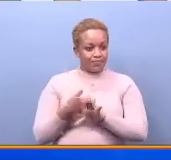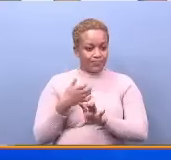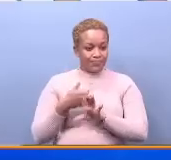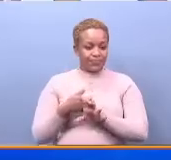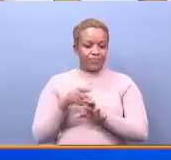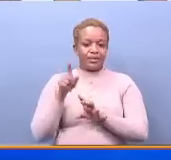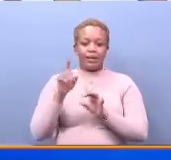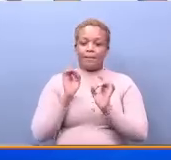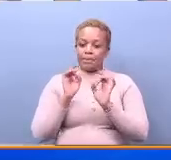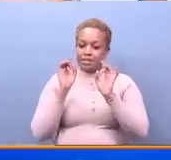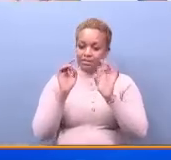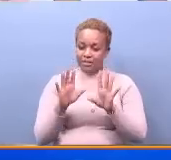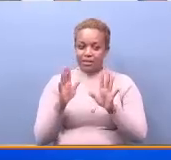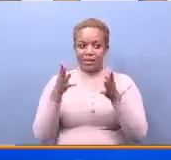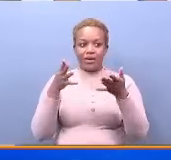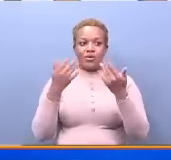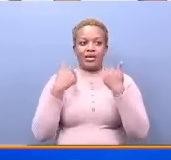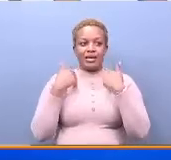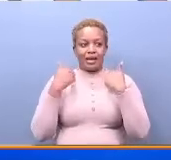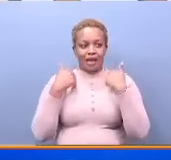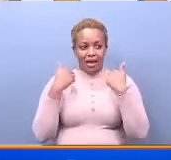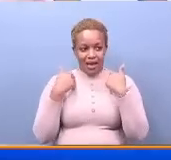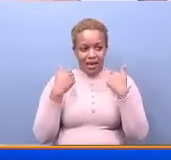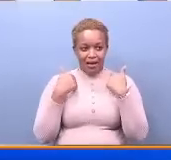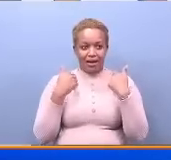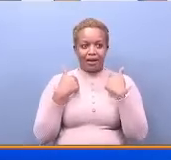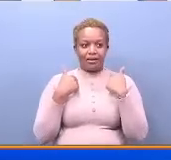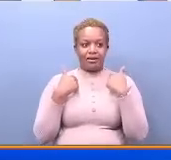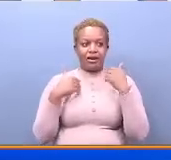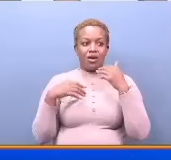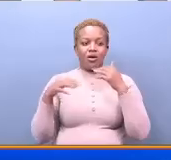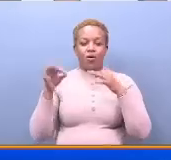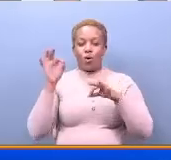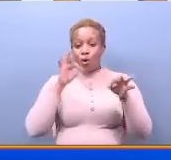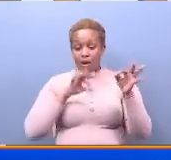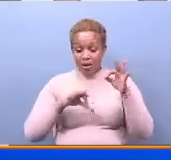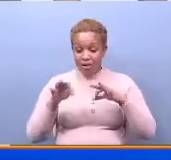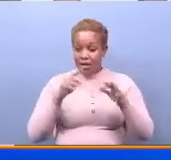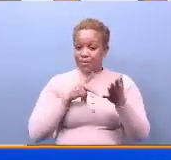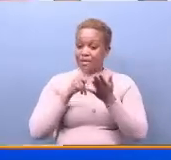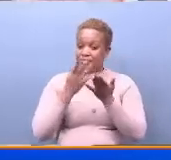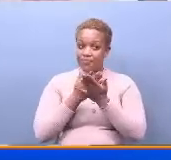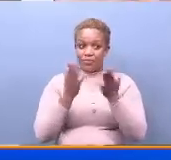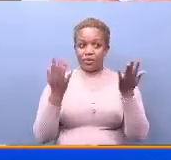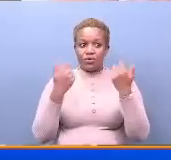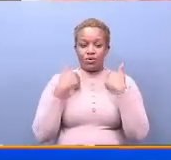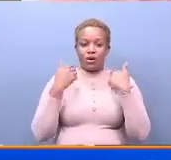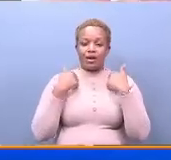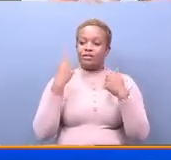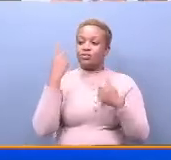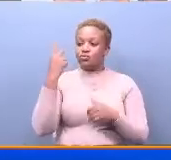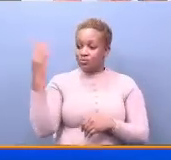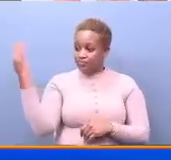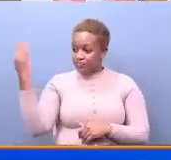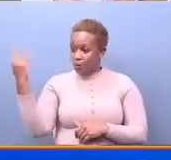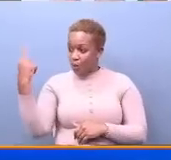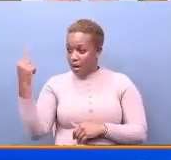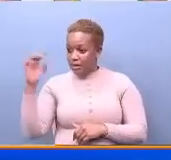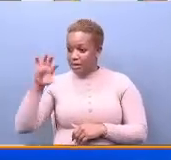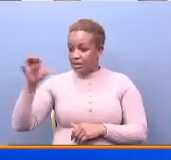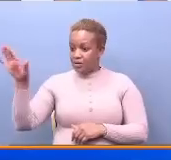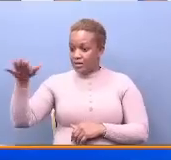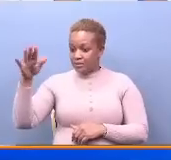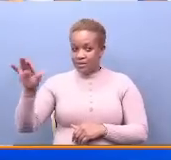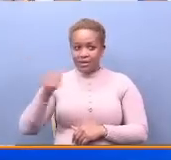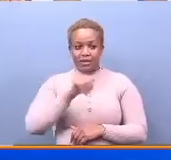Kwale tukaweka tent hall, nikawalipa nyinyi, it was official, niko na receipt. Mkaweka screen mbili. Moja kwa county assembly,